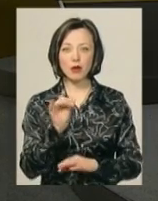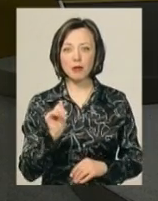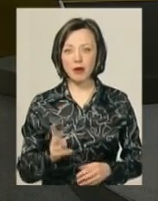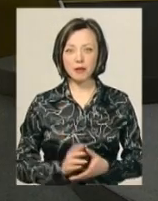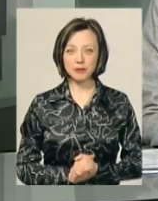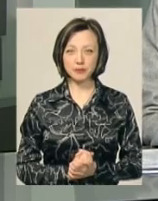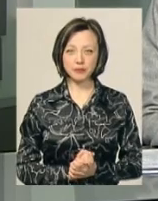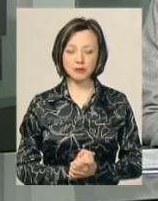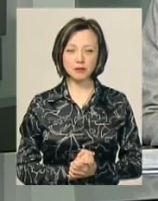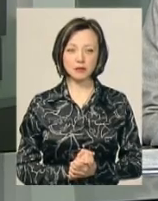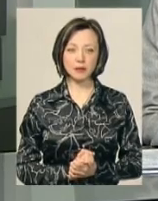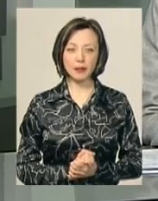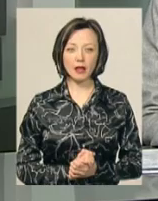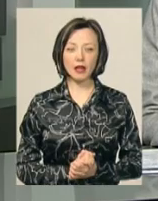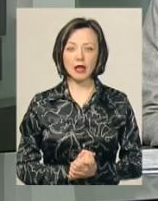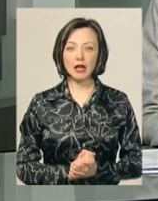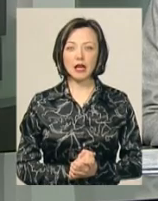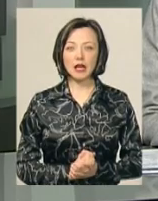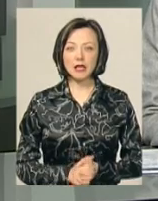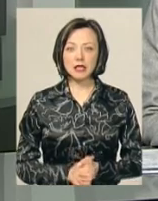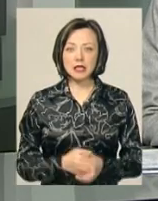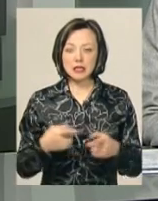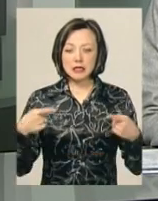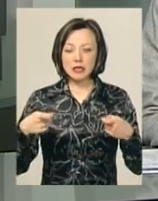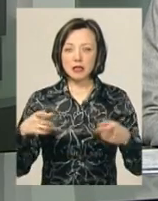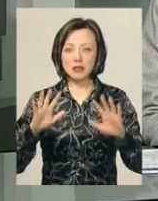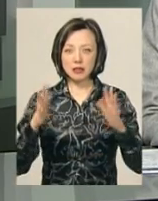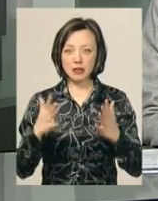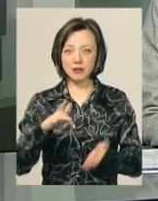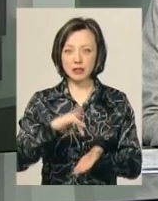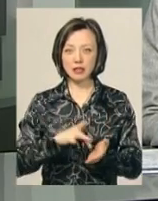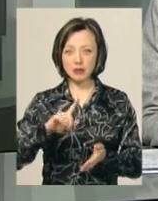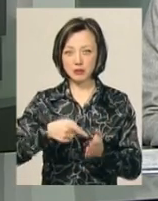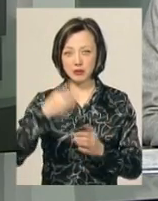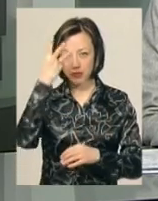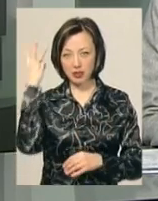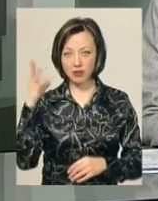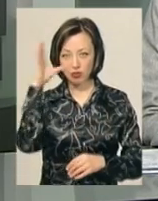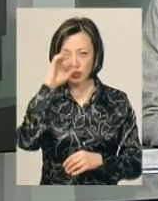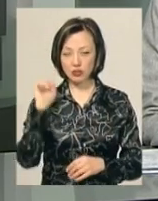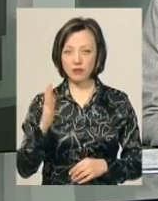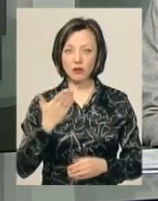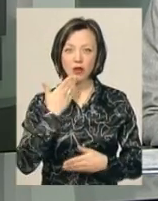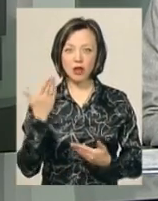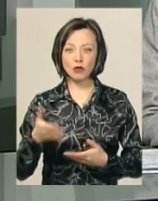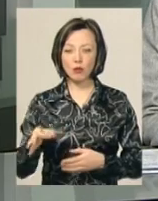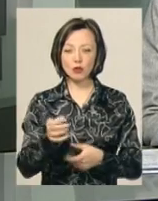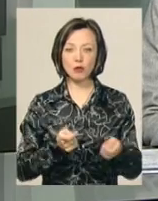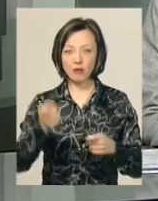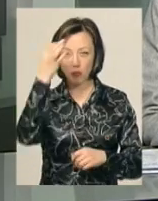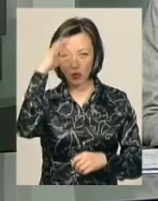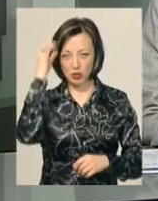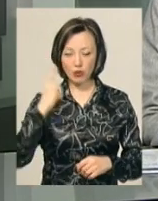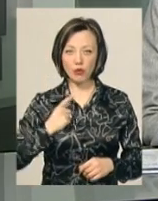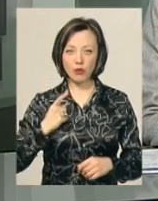Рибак. Стрілянина сталася у центрі Хмельницького у ніч проти вівторка. Про це повідомила речник обласного управління поліції